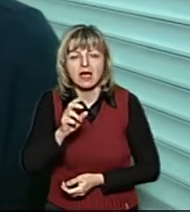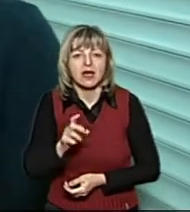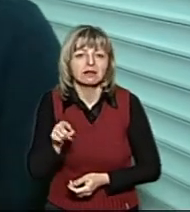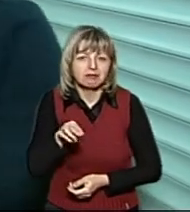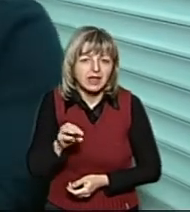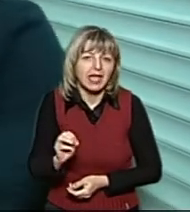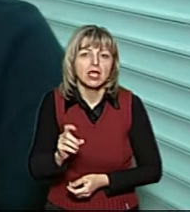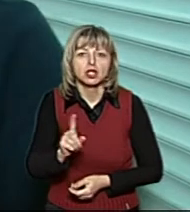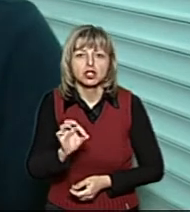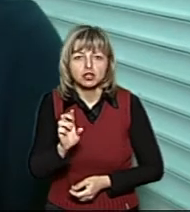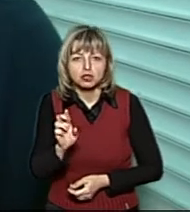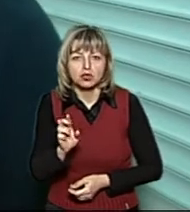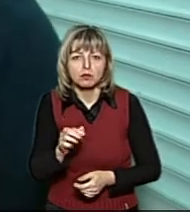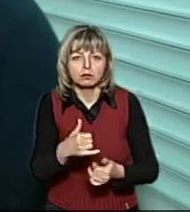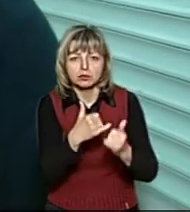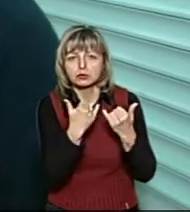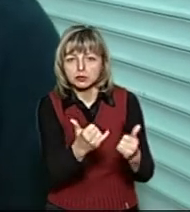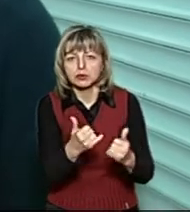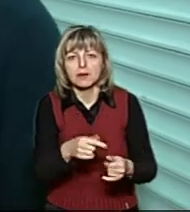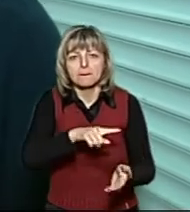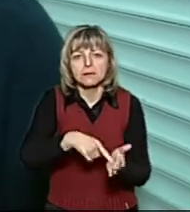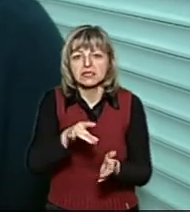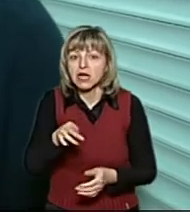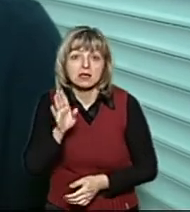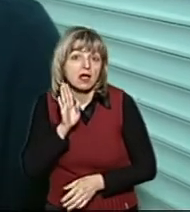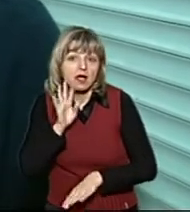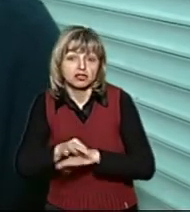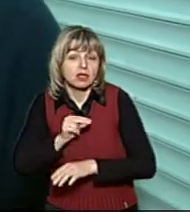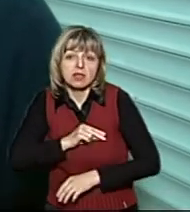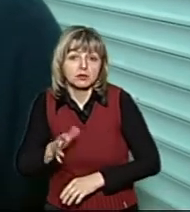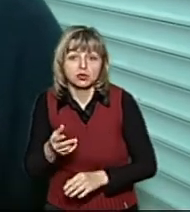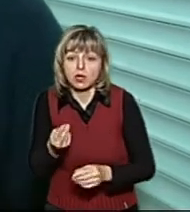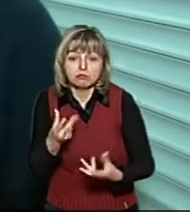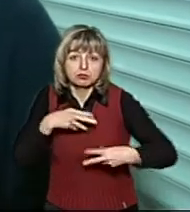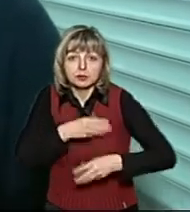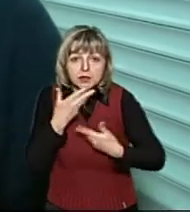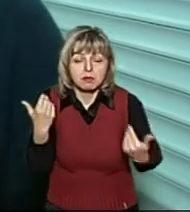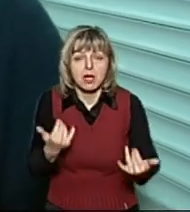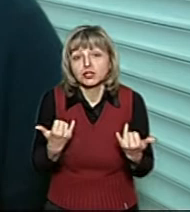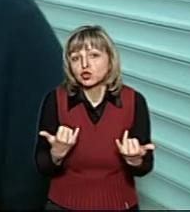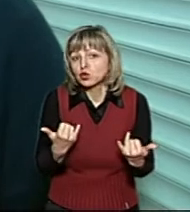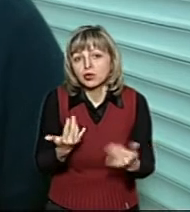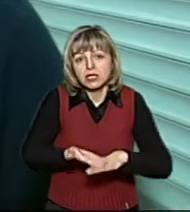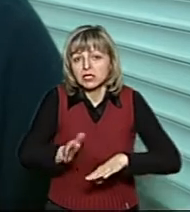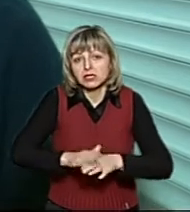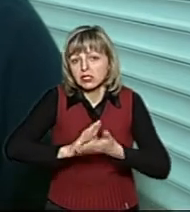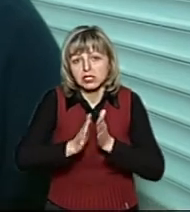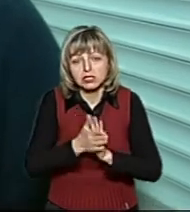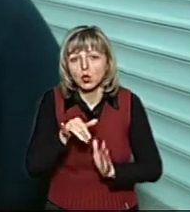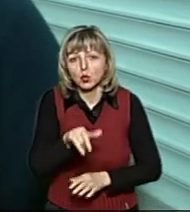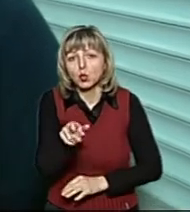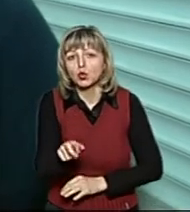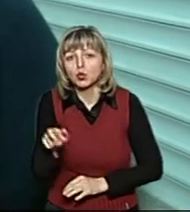щоб отримувати міськраду, а не працює. Вона не отримує доходів. І сьогодні критична ситуація в людей.